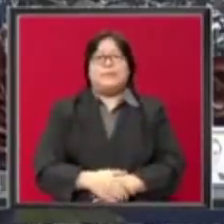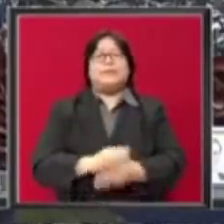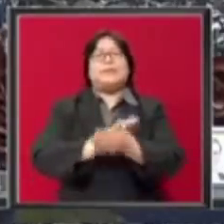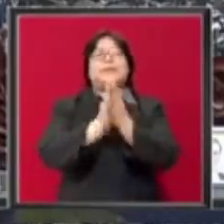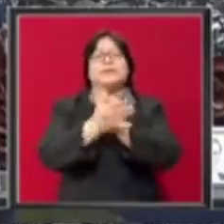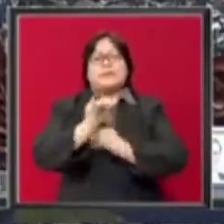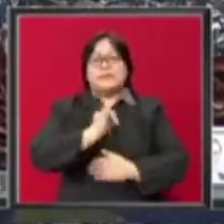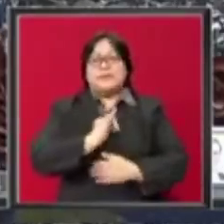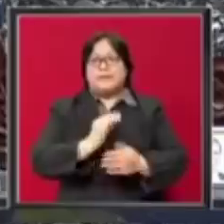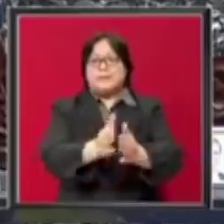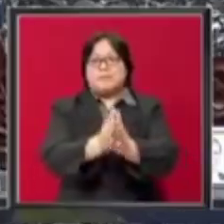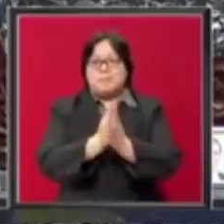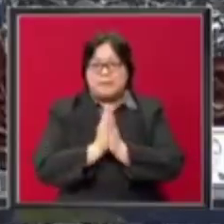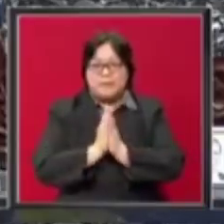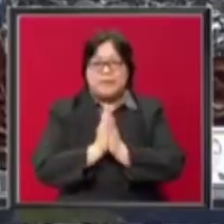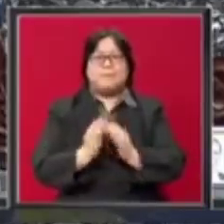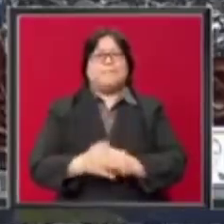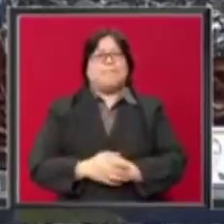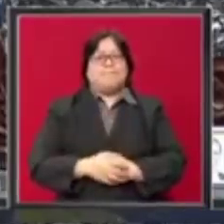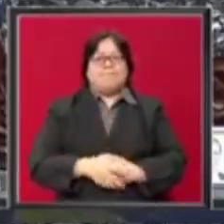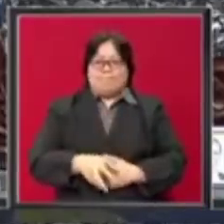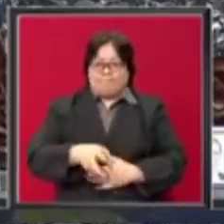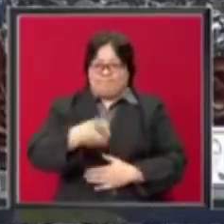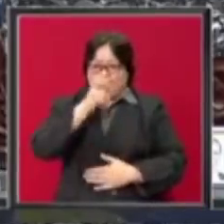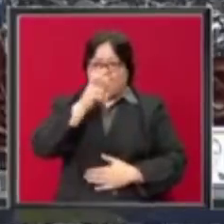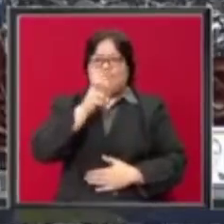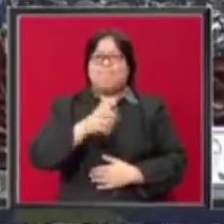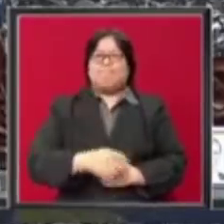Jadi saya menyeru dan menggesa dengan tegas